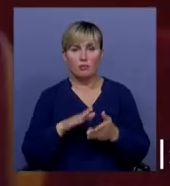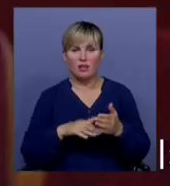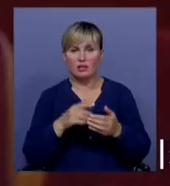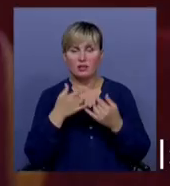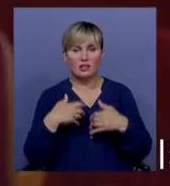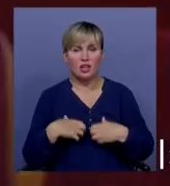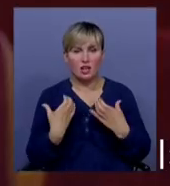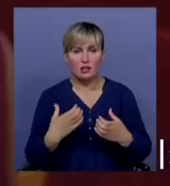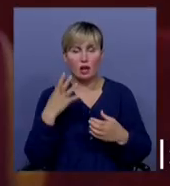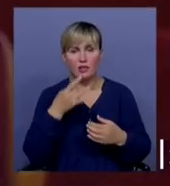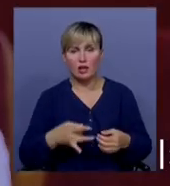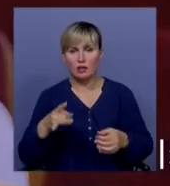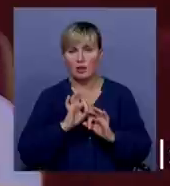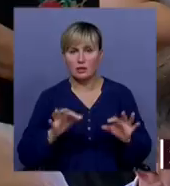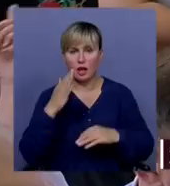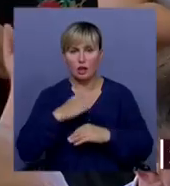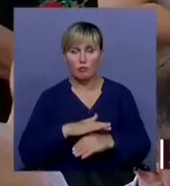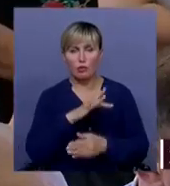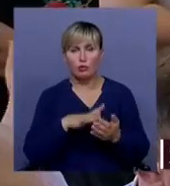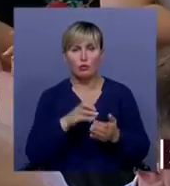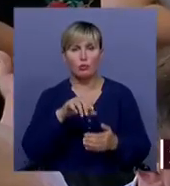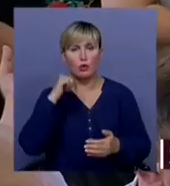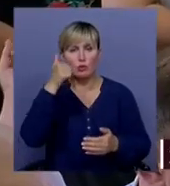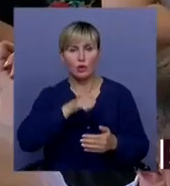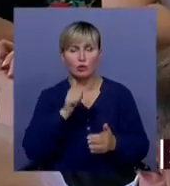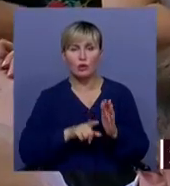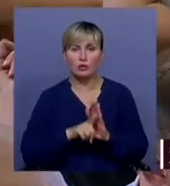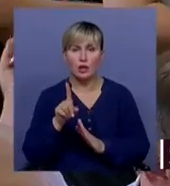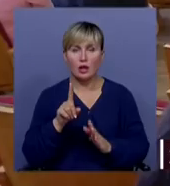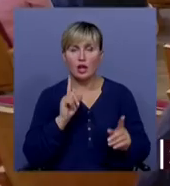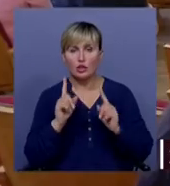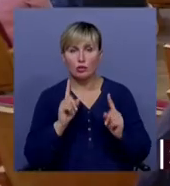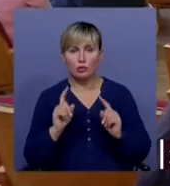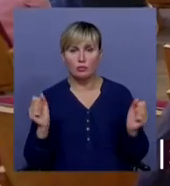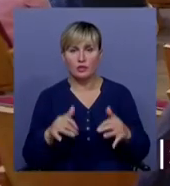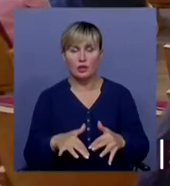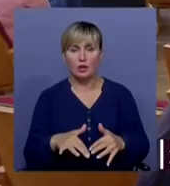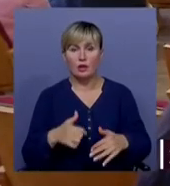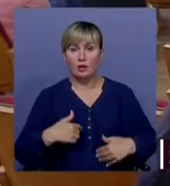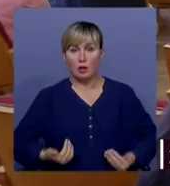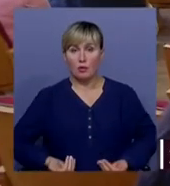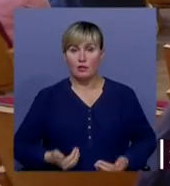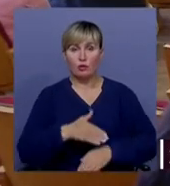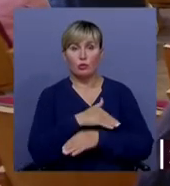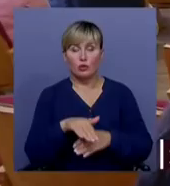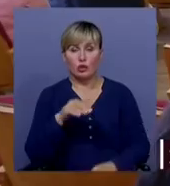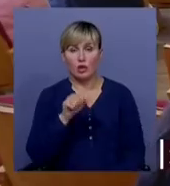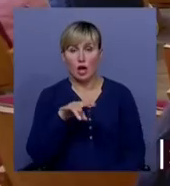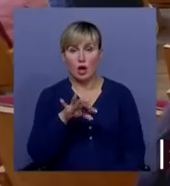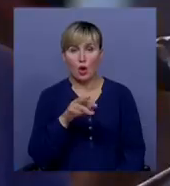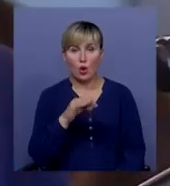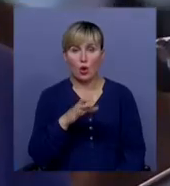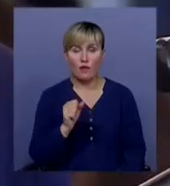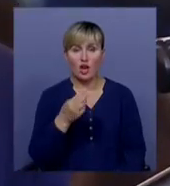жители Алмалинского района рассказали акиму города еще в прошлом году на очередном сходе. Проживаю в квадрате улиц